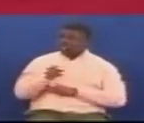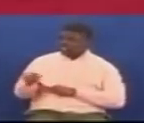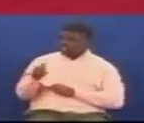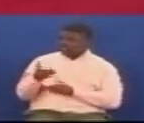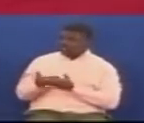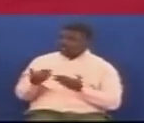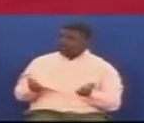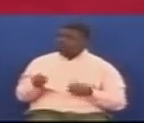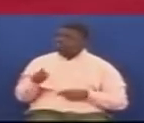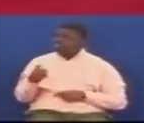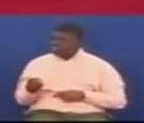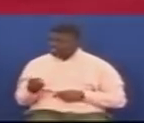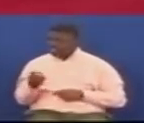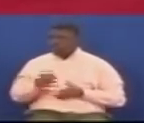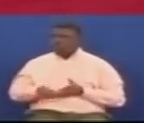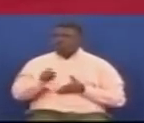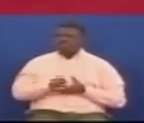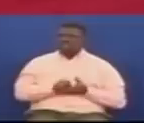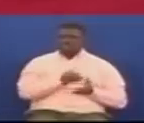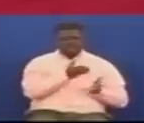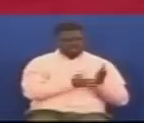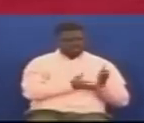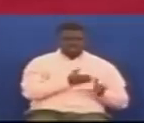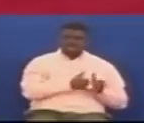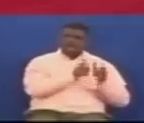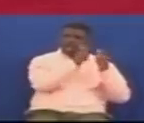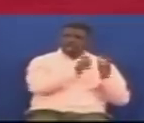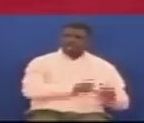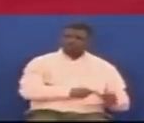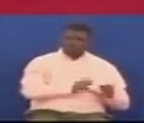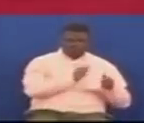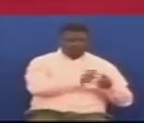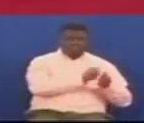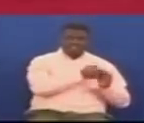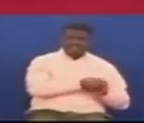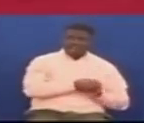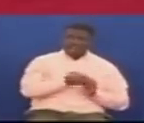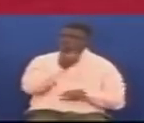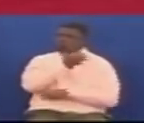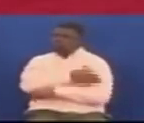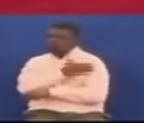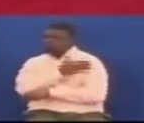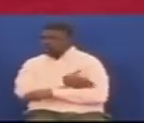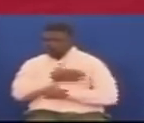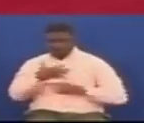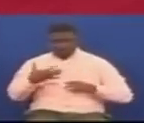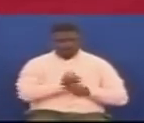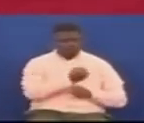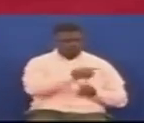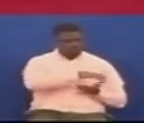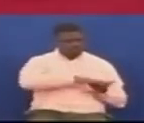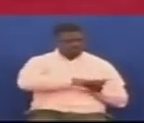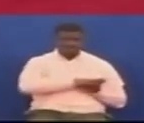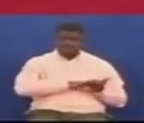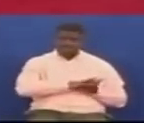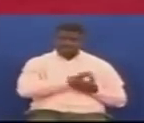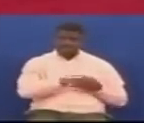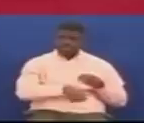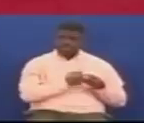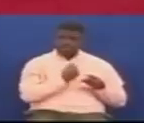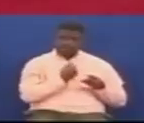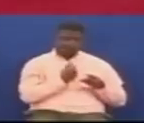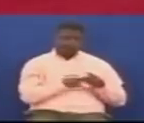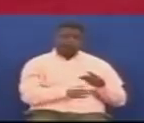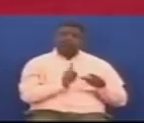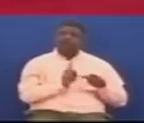kuongezeka kwa nakisi katika akaunti ya bidhaa, huduma, kipato cha msingi na cha pili, yani primary and